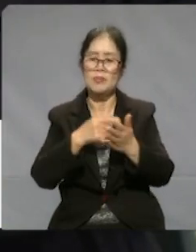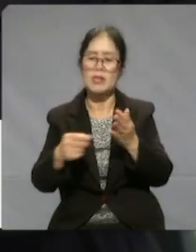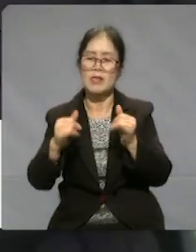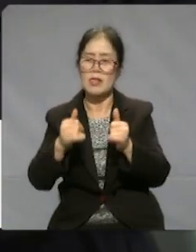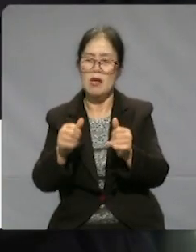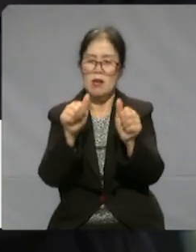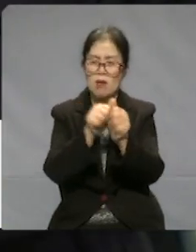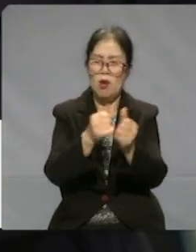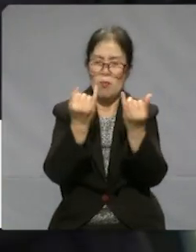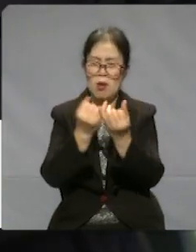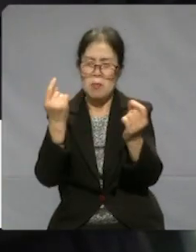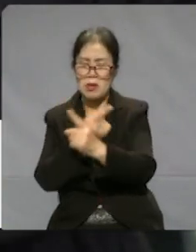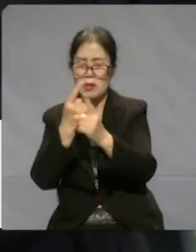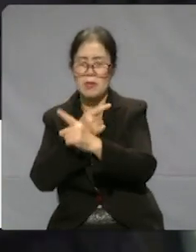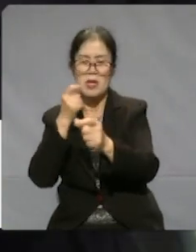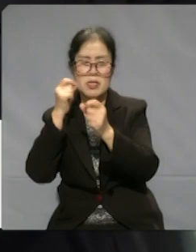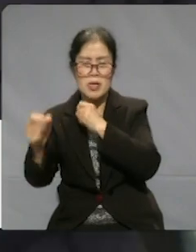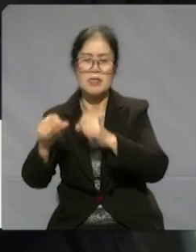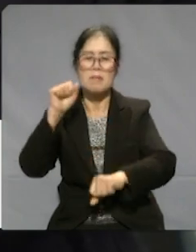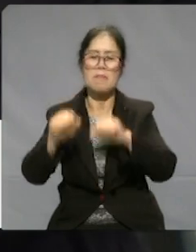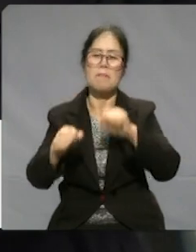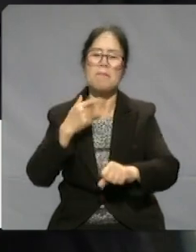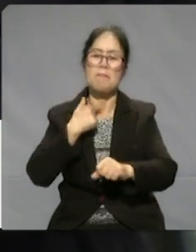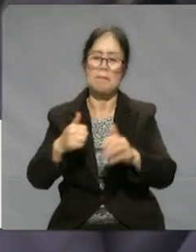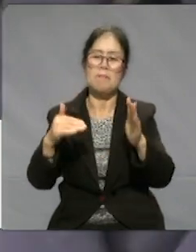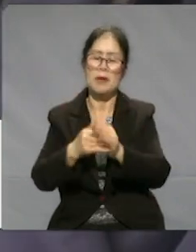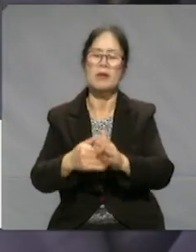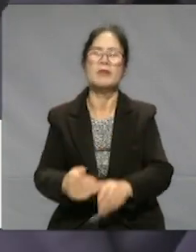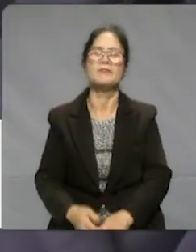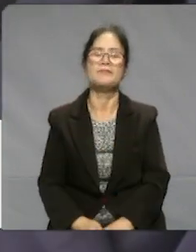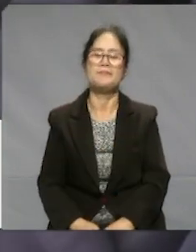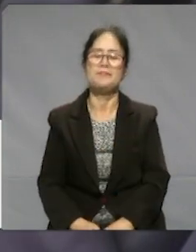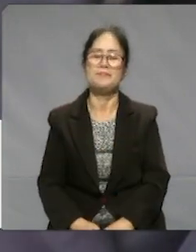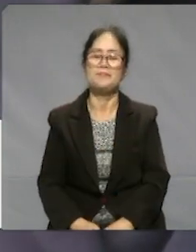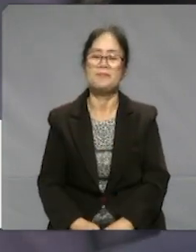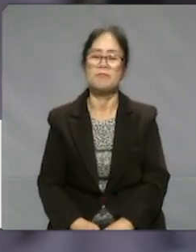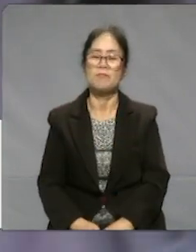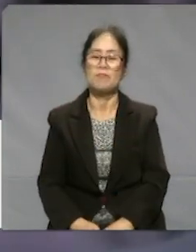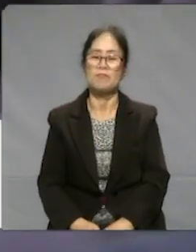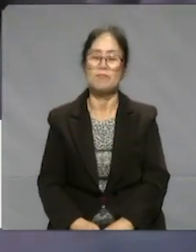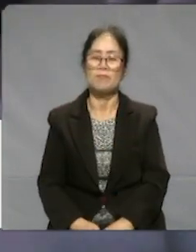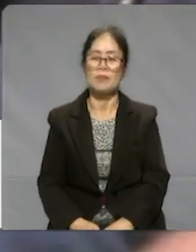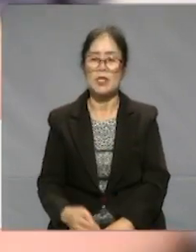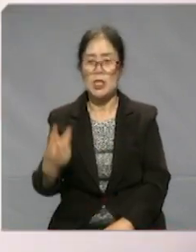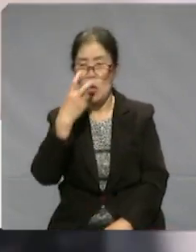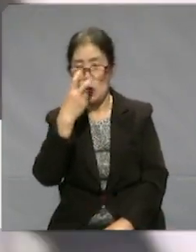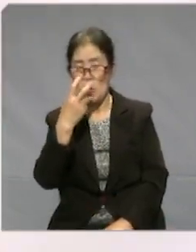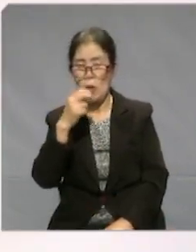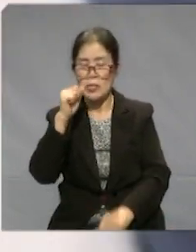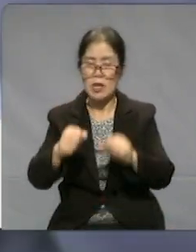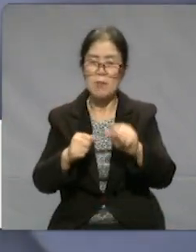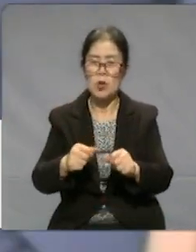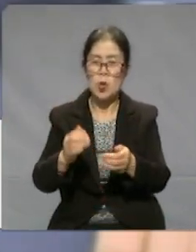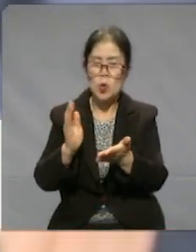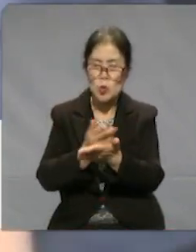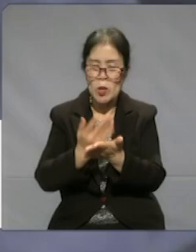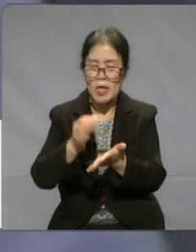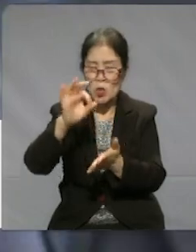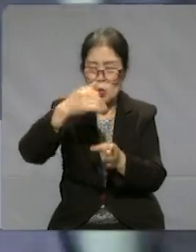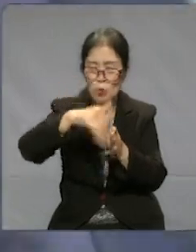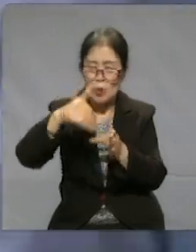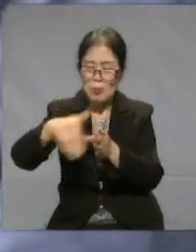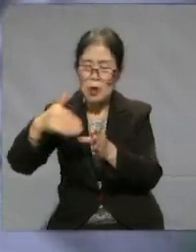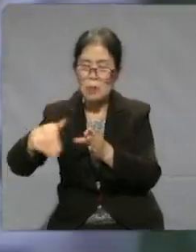성별을 바꿔 가며 사기 행각을 버린 것으로 조사됐습니다 검찰은 경호원 행사를 하며 금을 쪼개기 송금하는 등